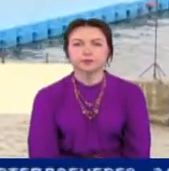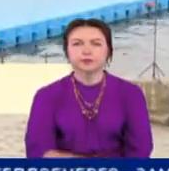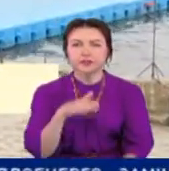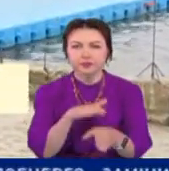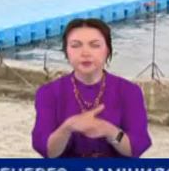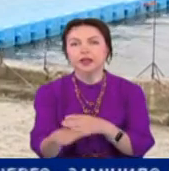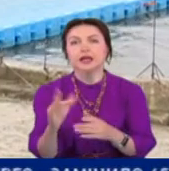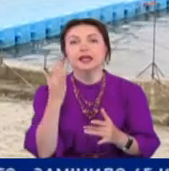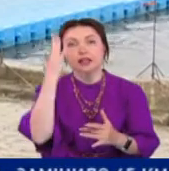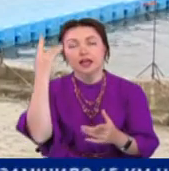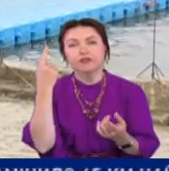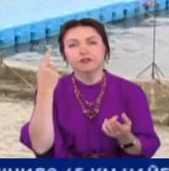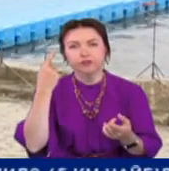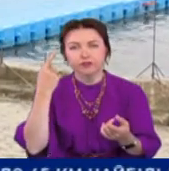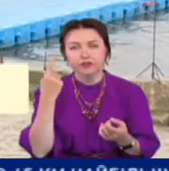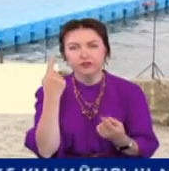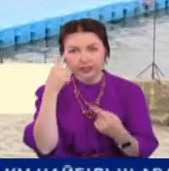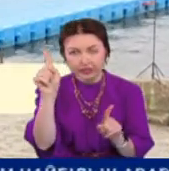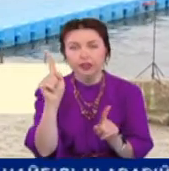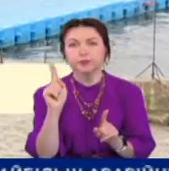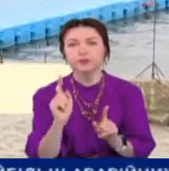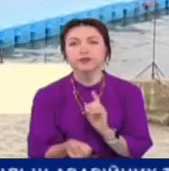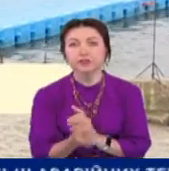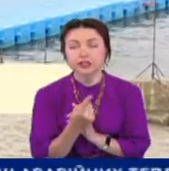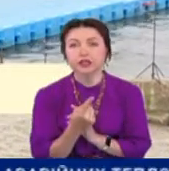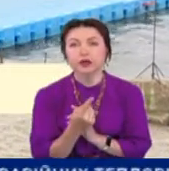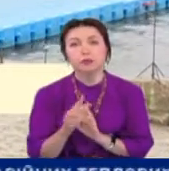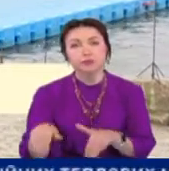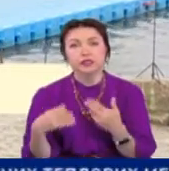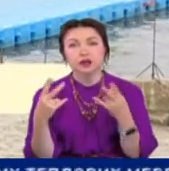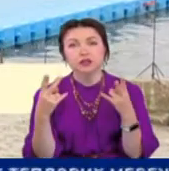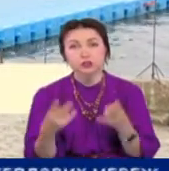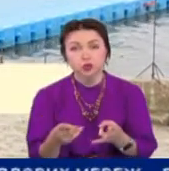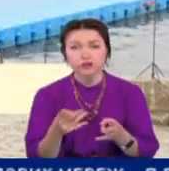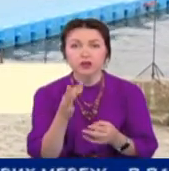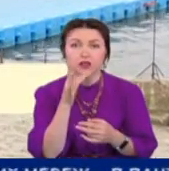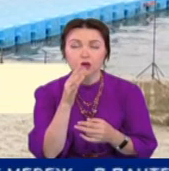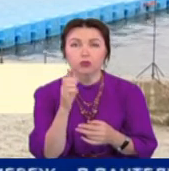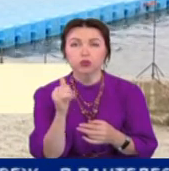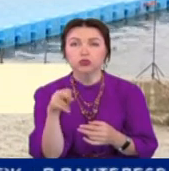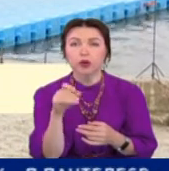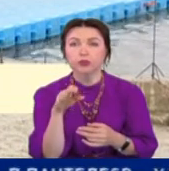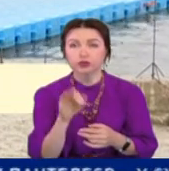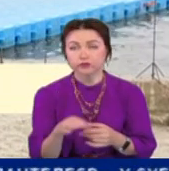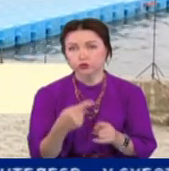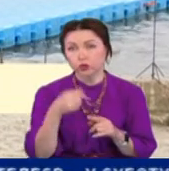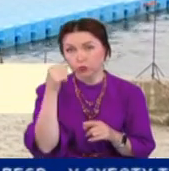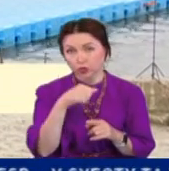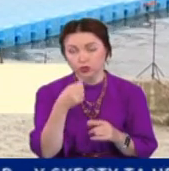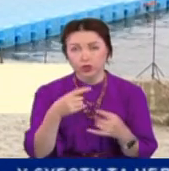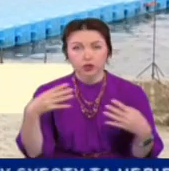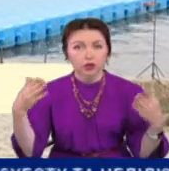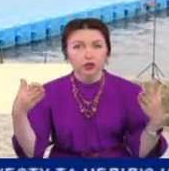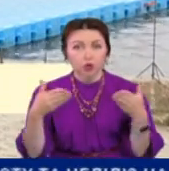Ідея виникла проведення даних навчань після катастрофи, яка сталася у Будапешті в цьому році, в травні місяці. Там зіткнулося